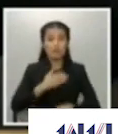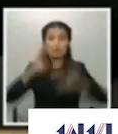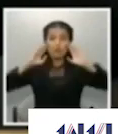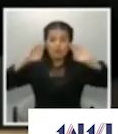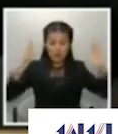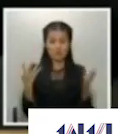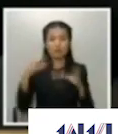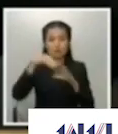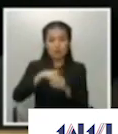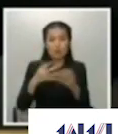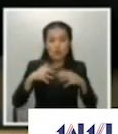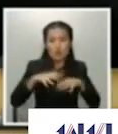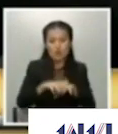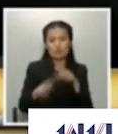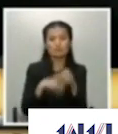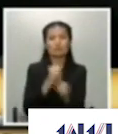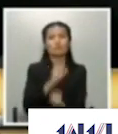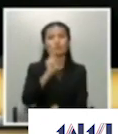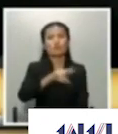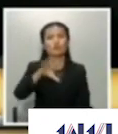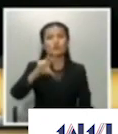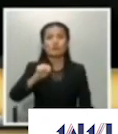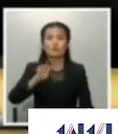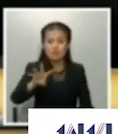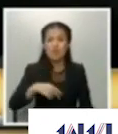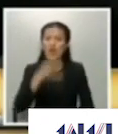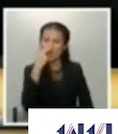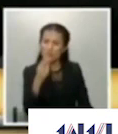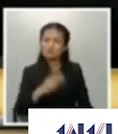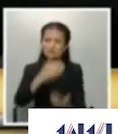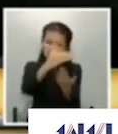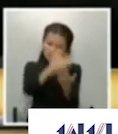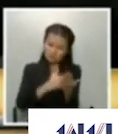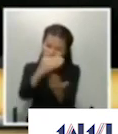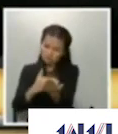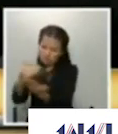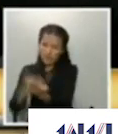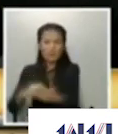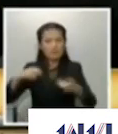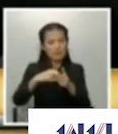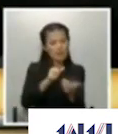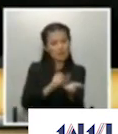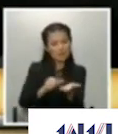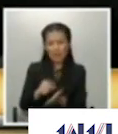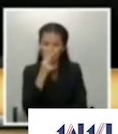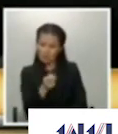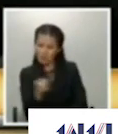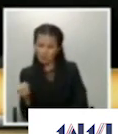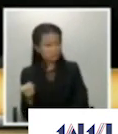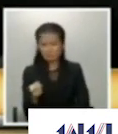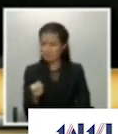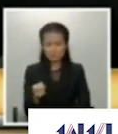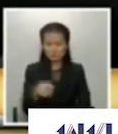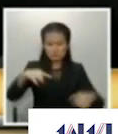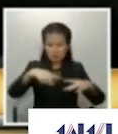ดนี้มาตั้งแต่ปี2534จะเห็นข้อมูลตรงนี้ดีว่าการแก้ปัญหานั้นไม่ถูกจุด